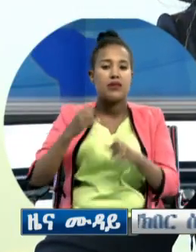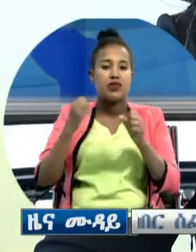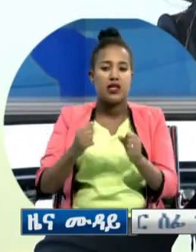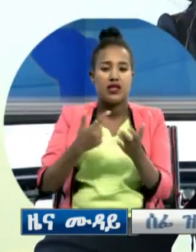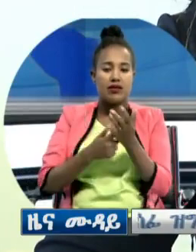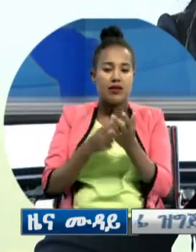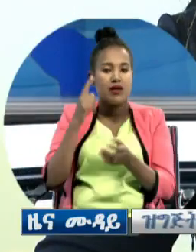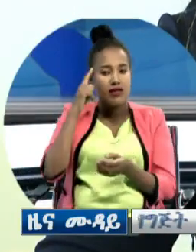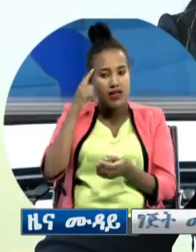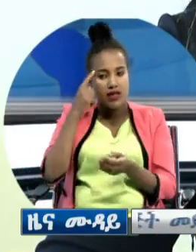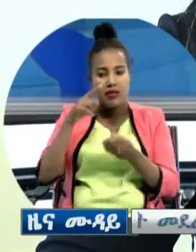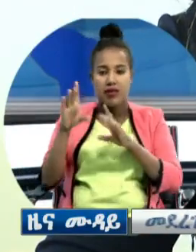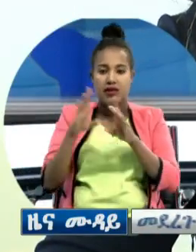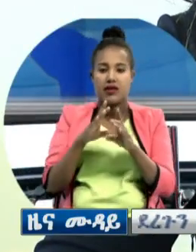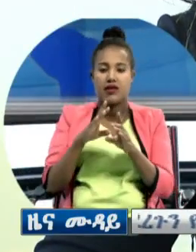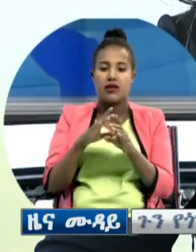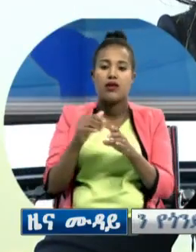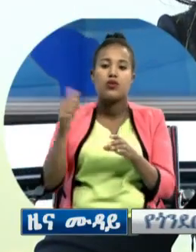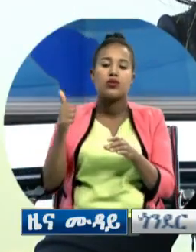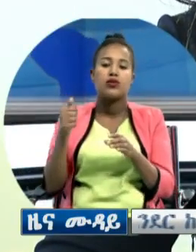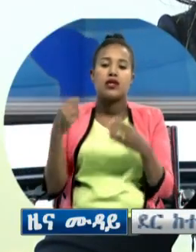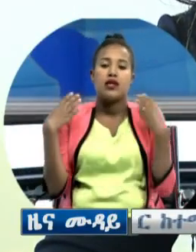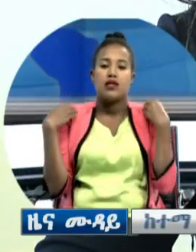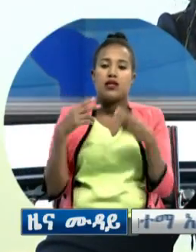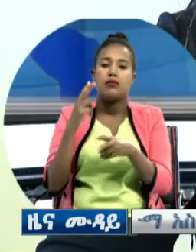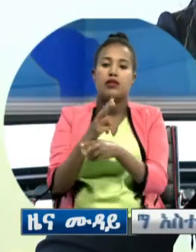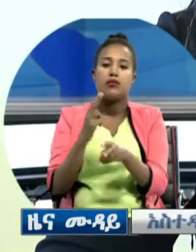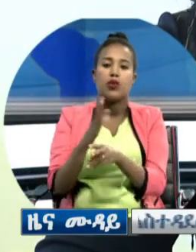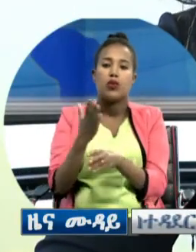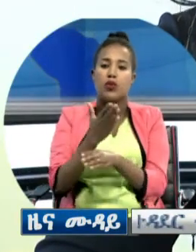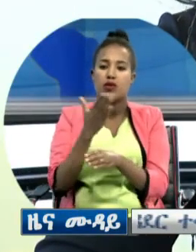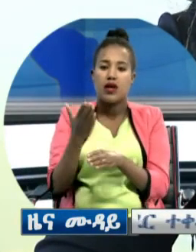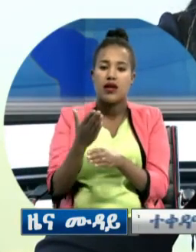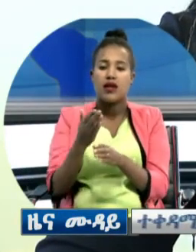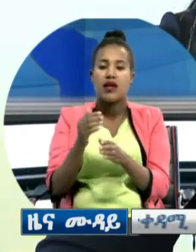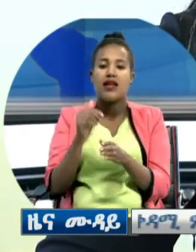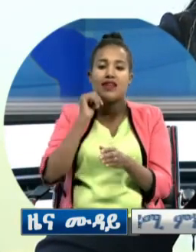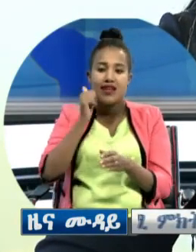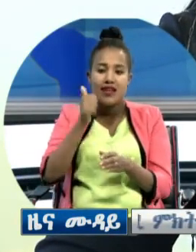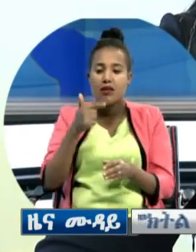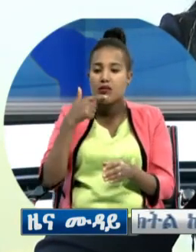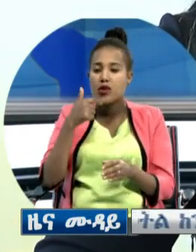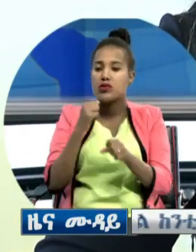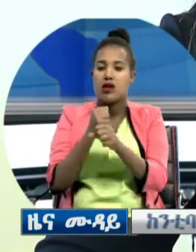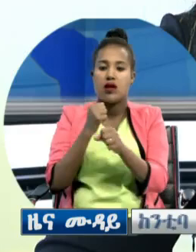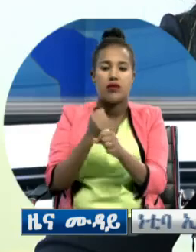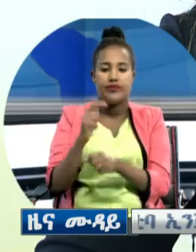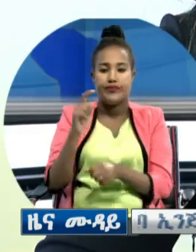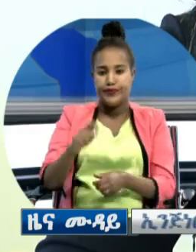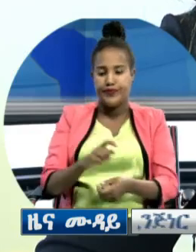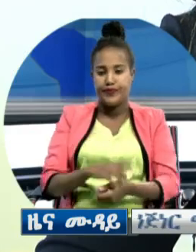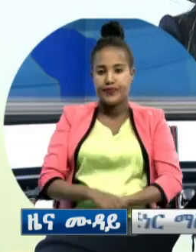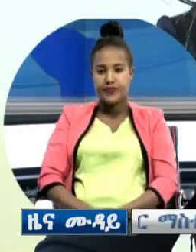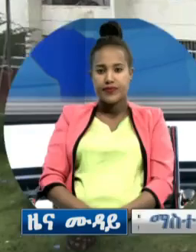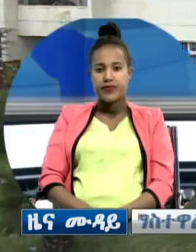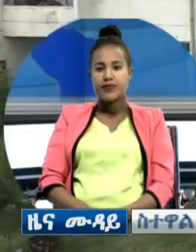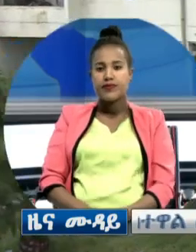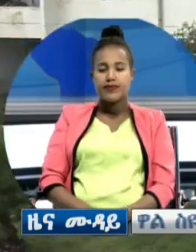እሱን ታሳይ ባደረገ መንገድ የዜጎችን ደህንነት የሚጠብቅ ጉዳይ ለነገ የማንለው ስራ መሆን መቻል አለበት ብዬ ነው